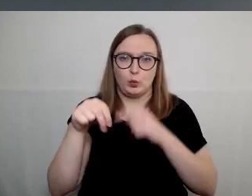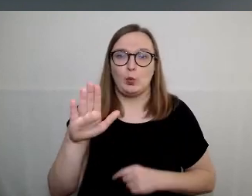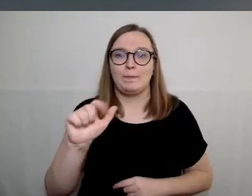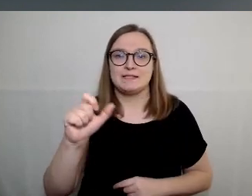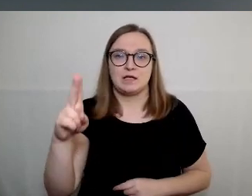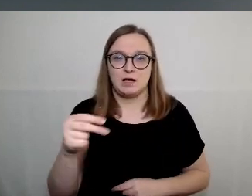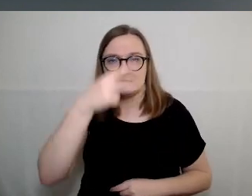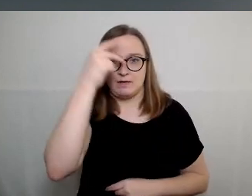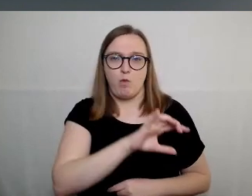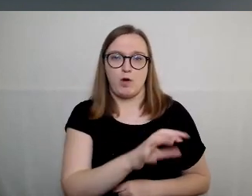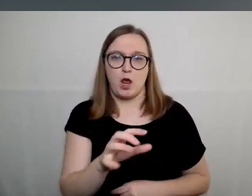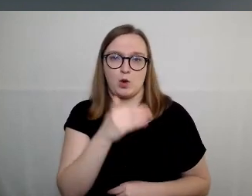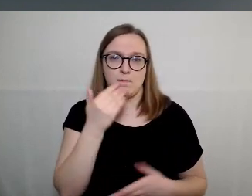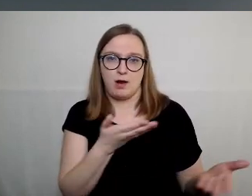partija.